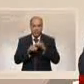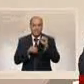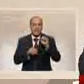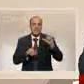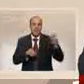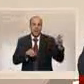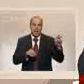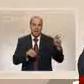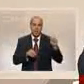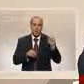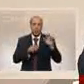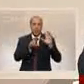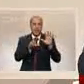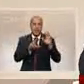الرياحي نمره 8 شكرا